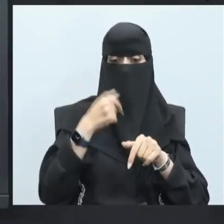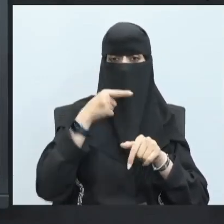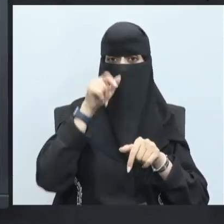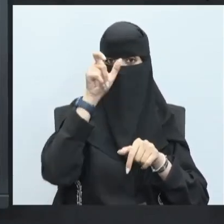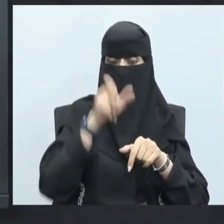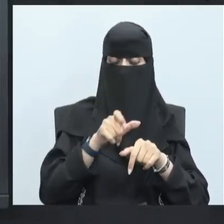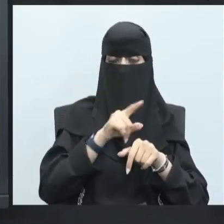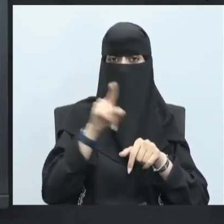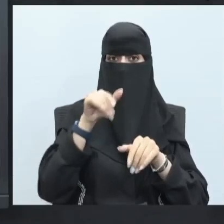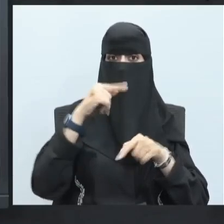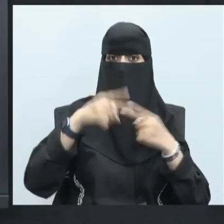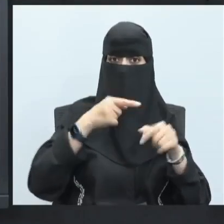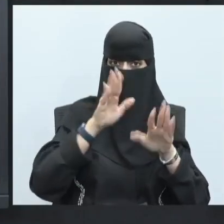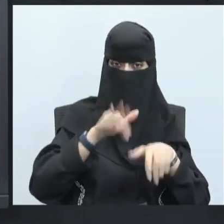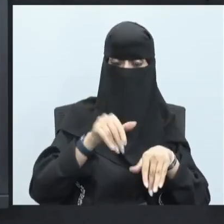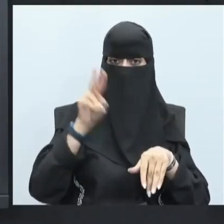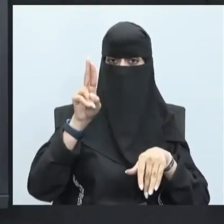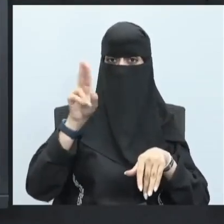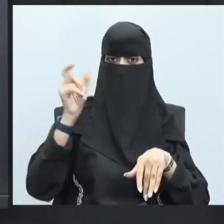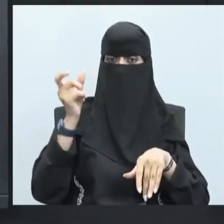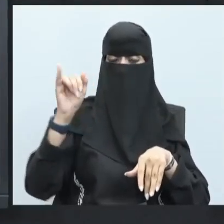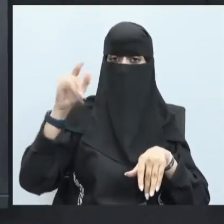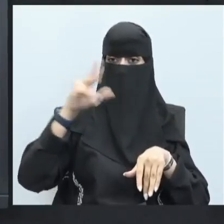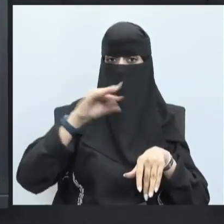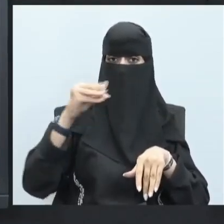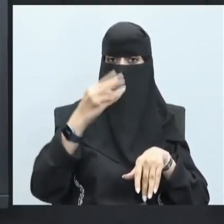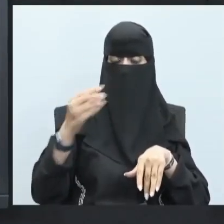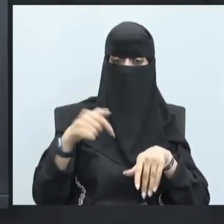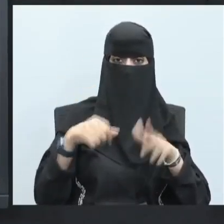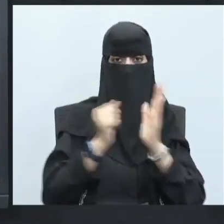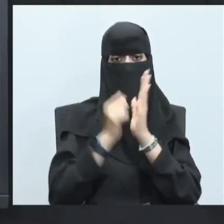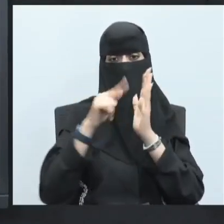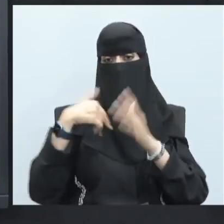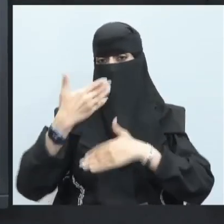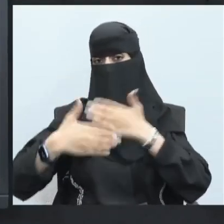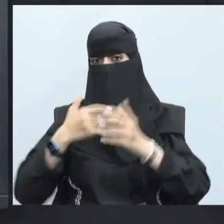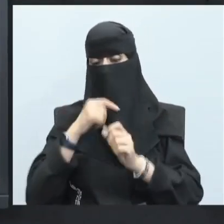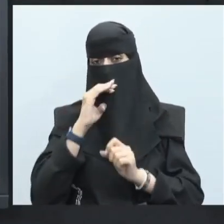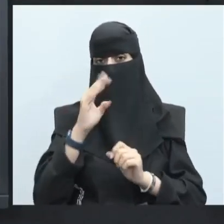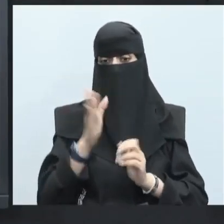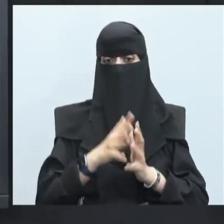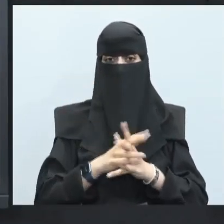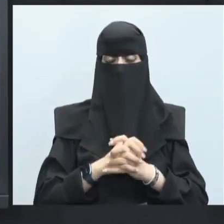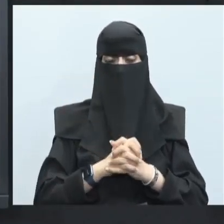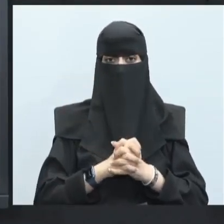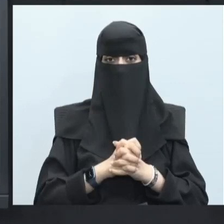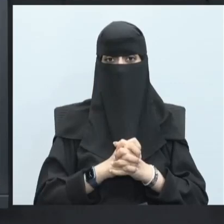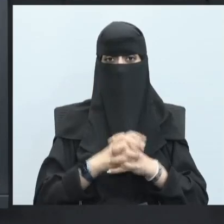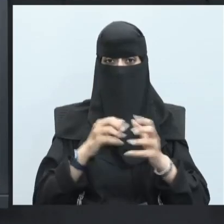شخص لك اما زلت تتنمر على ابناء جيرانك من يحاول الاجابه